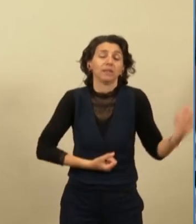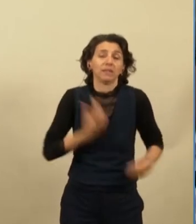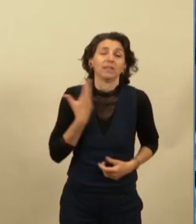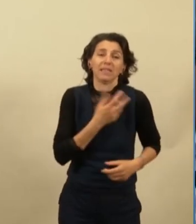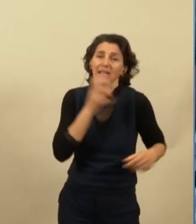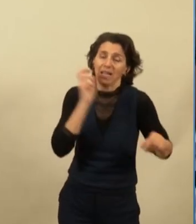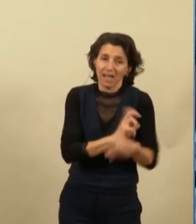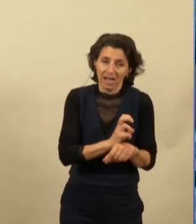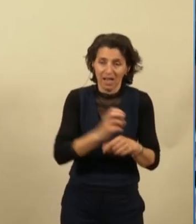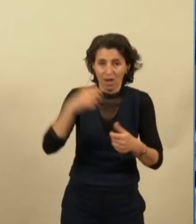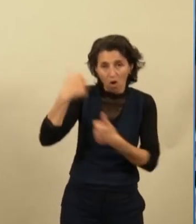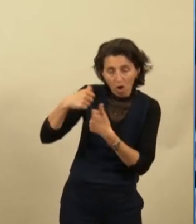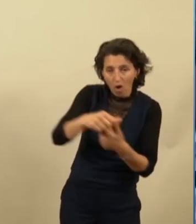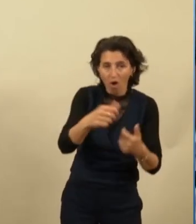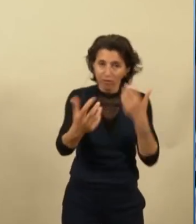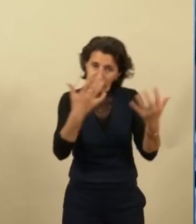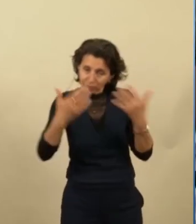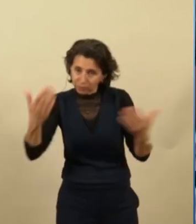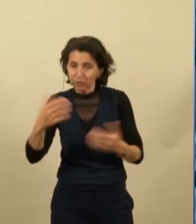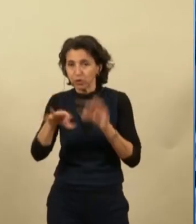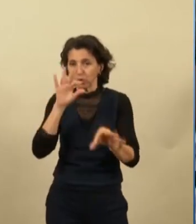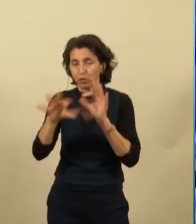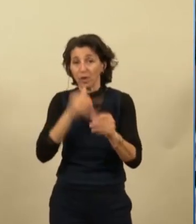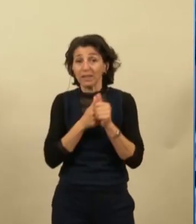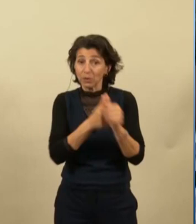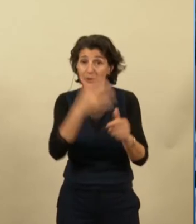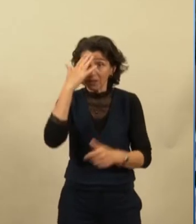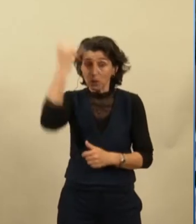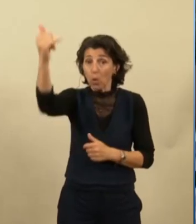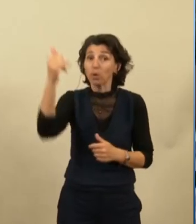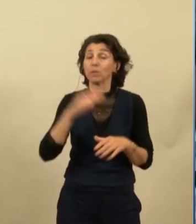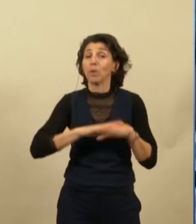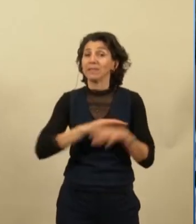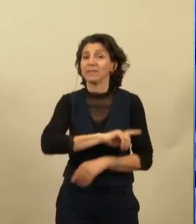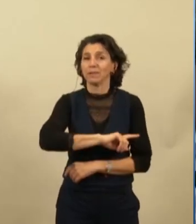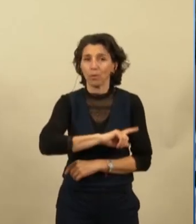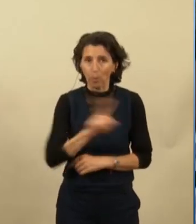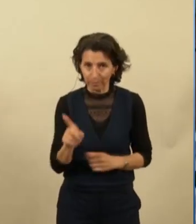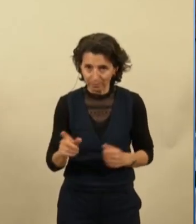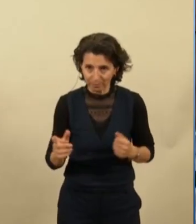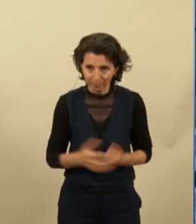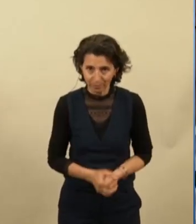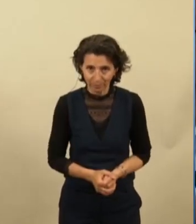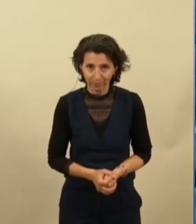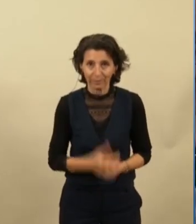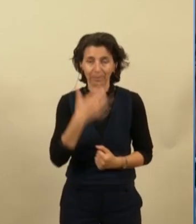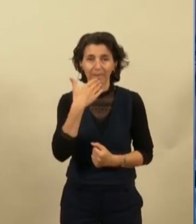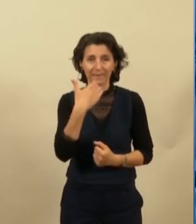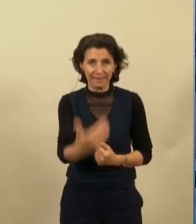des œuvres et des expositions ne dépendent pas d'une idéologie politique merci